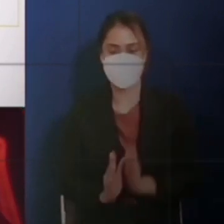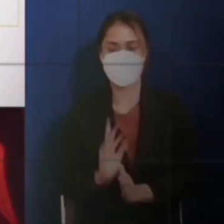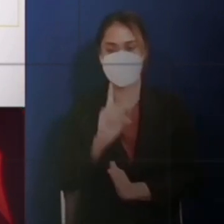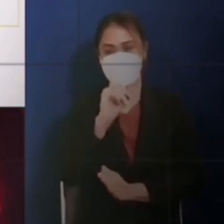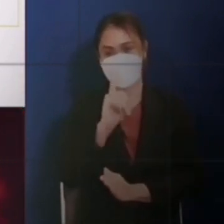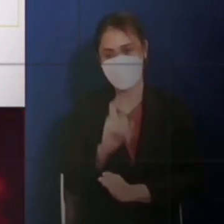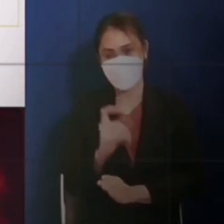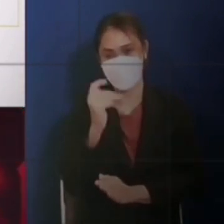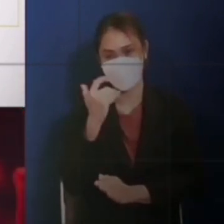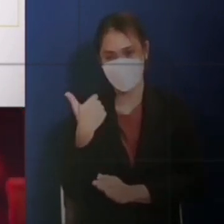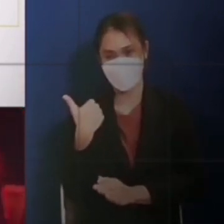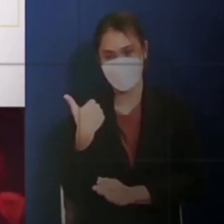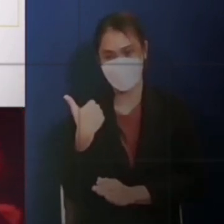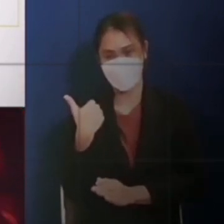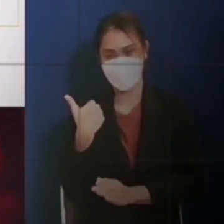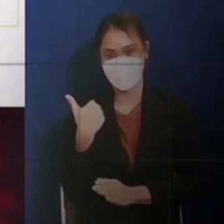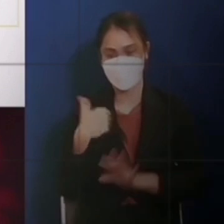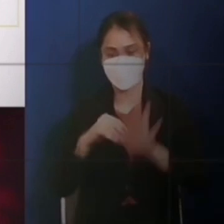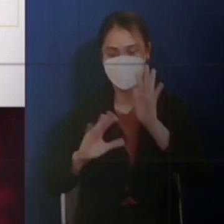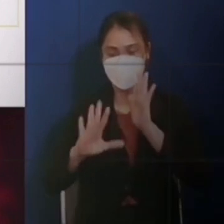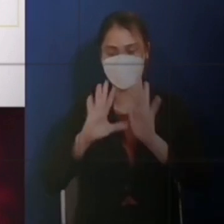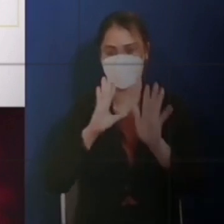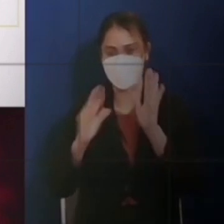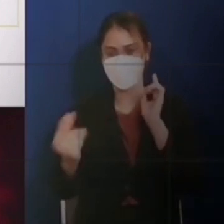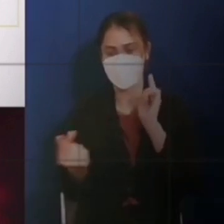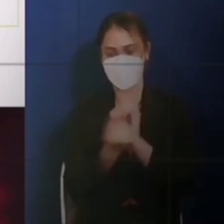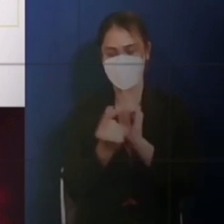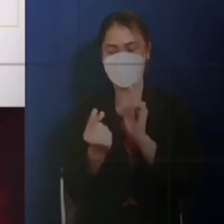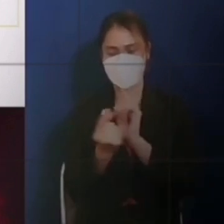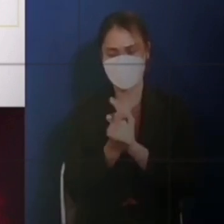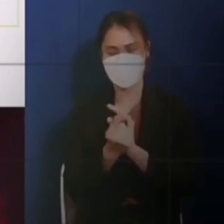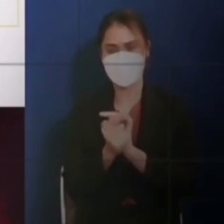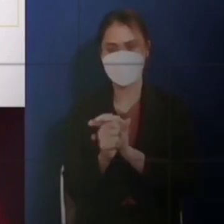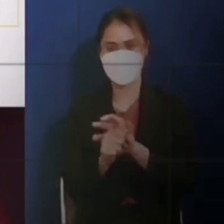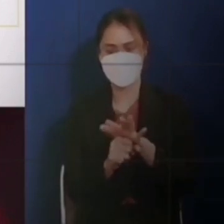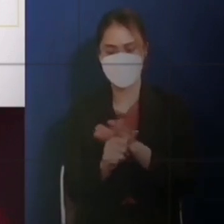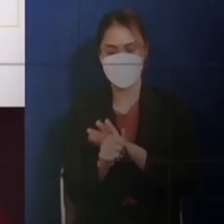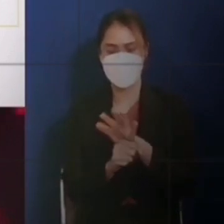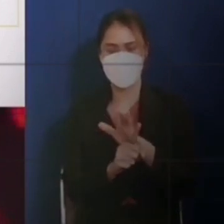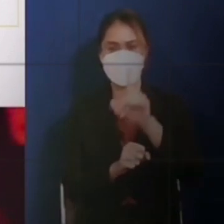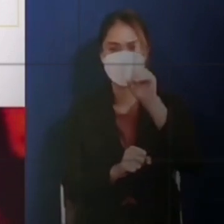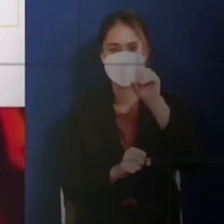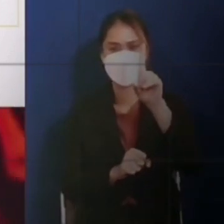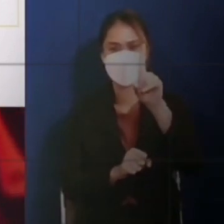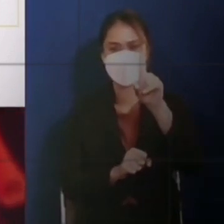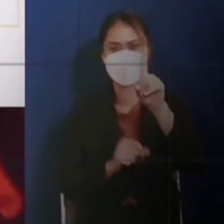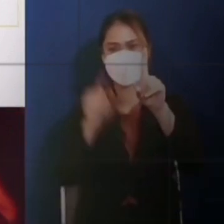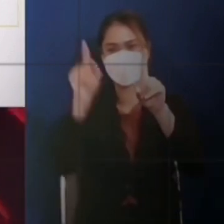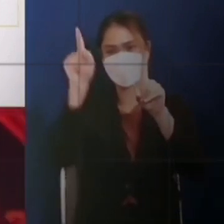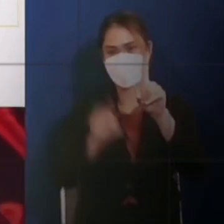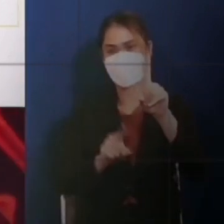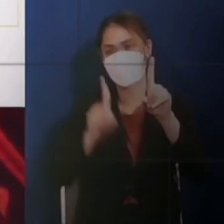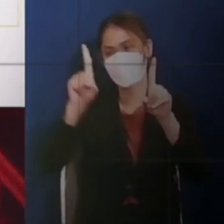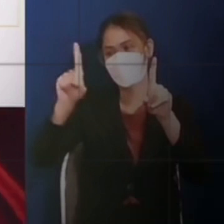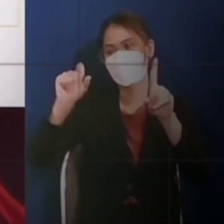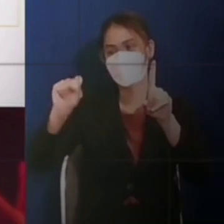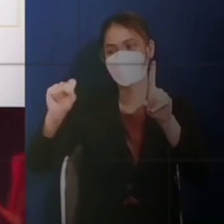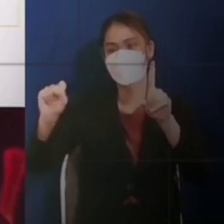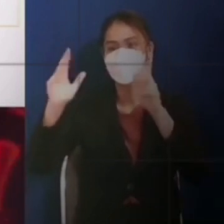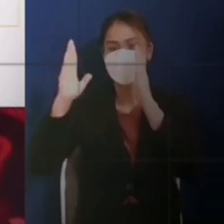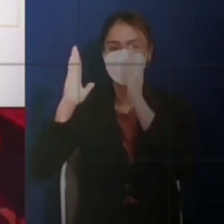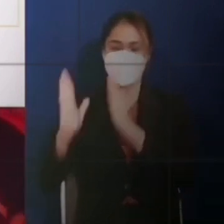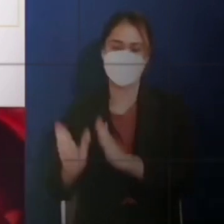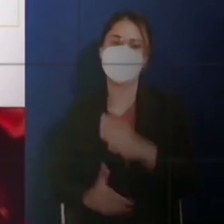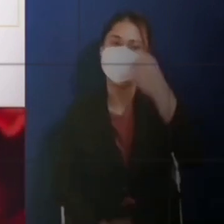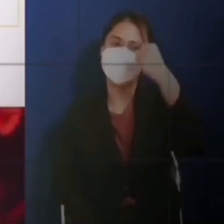ตรานะครับก็จะพบว่าใกล้เคียงกันนะฮะก็คือประมาณ1ในแสนนะครับเมื่อสักครู่นี้ก็คือ14ในล้านนะ